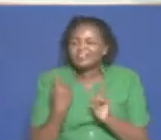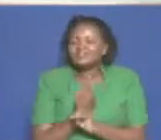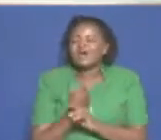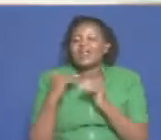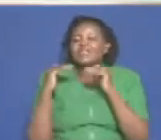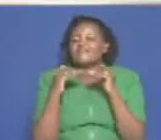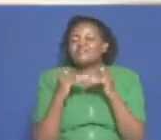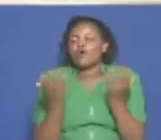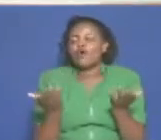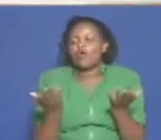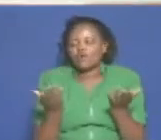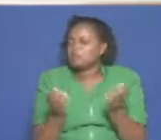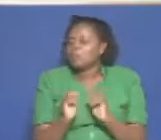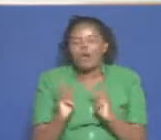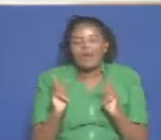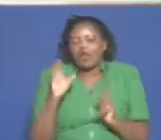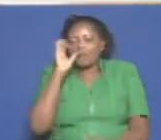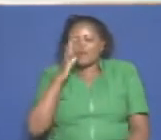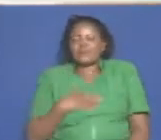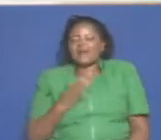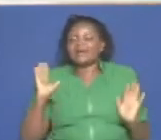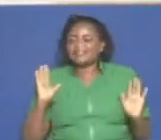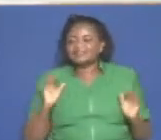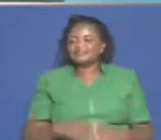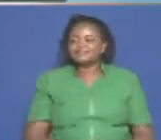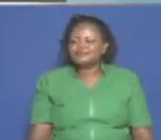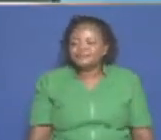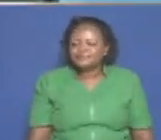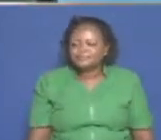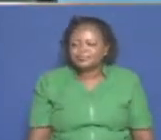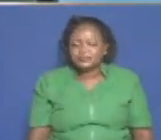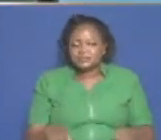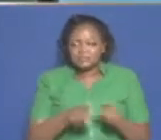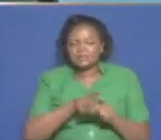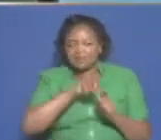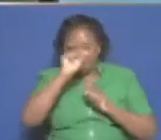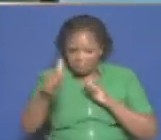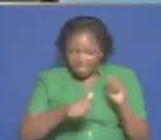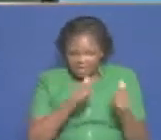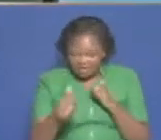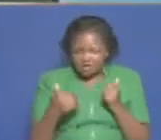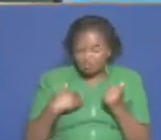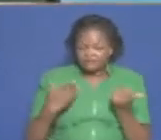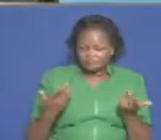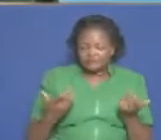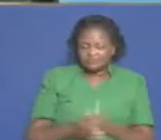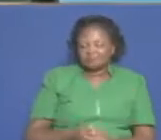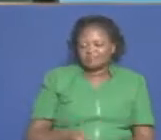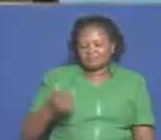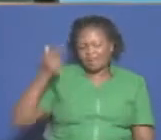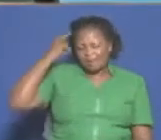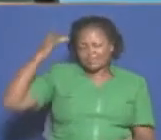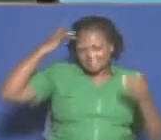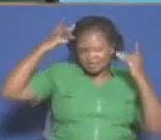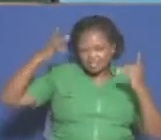tofauti tofauti. Mm-hmm. Hiyo ndio mimi naweza sisitiza. Na kuna wale ambao wamekuwa kijiuliza, Musa, kuhusiana na uamuzi huu, bunge lenyewe